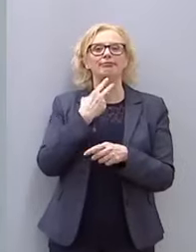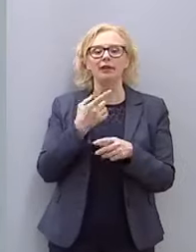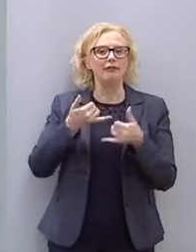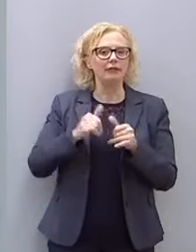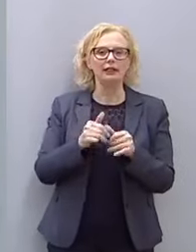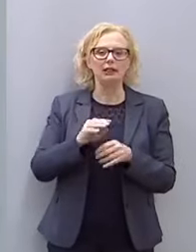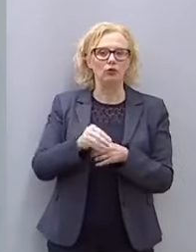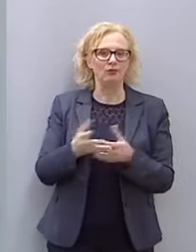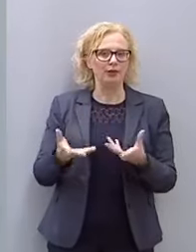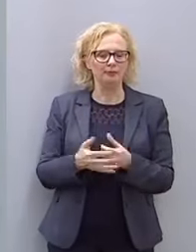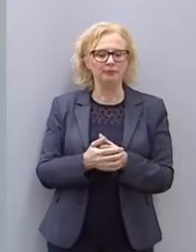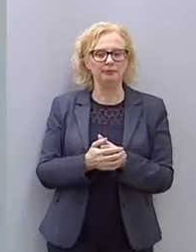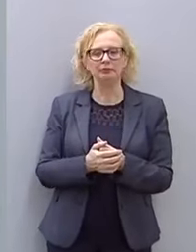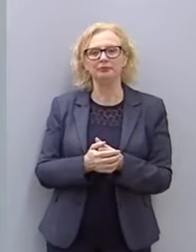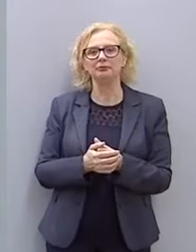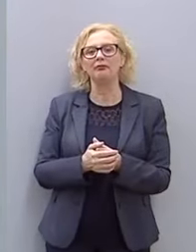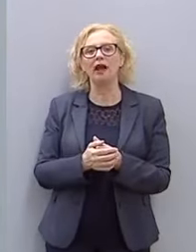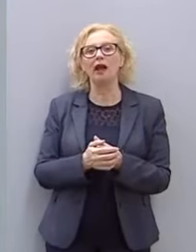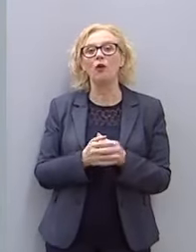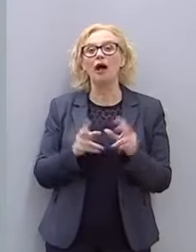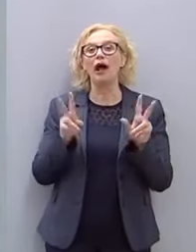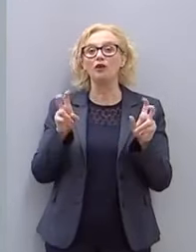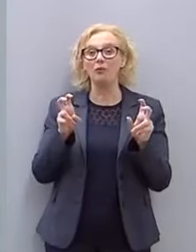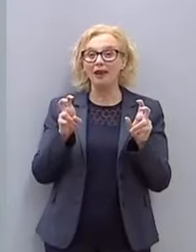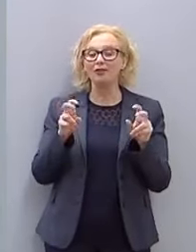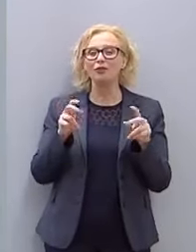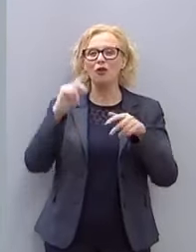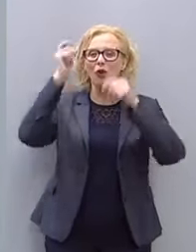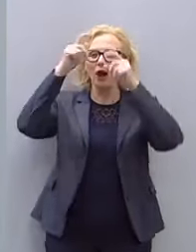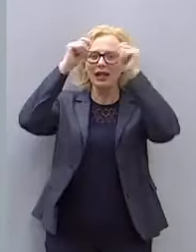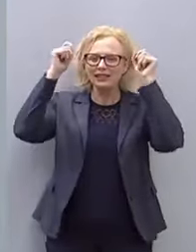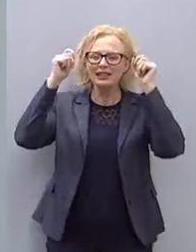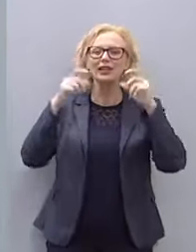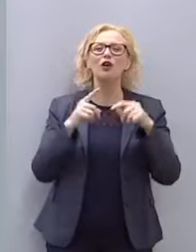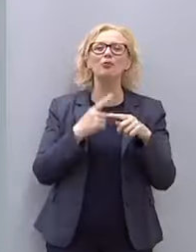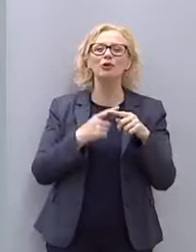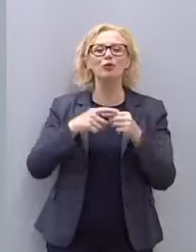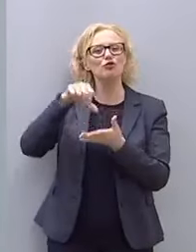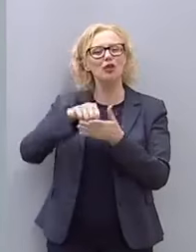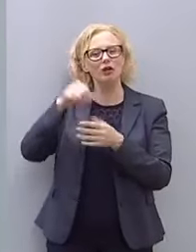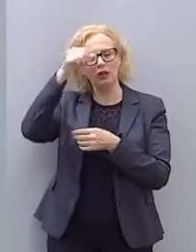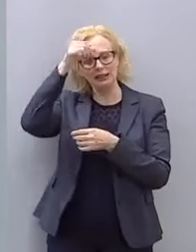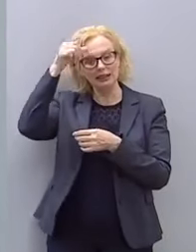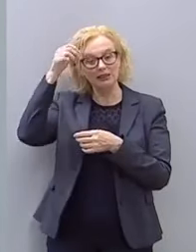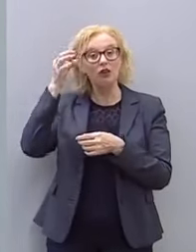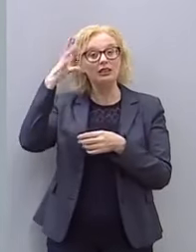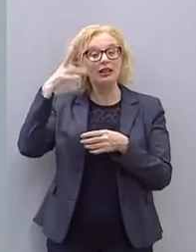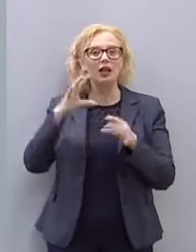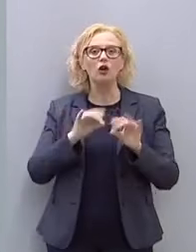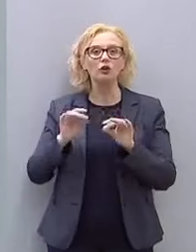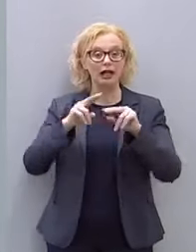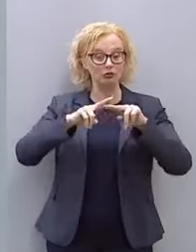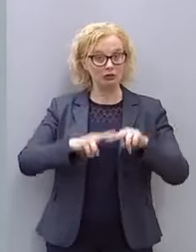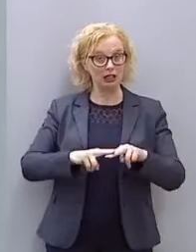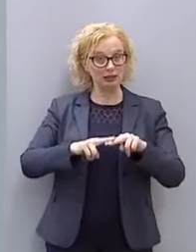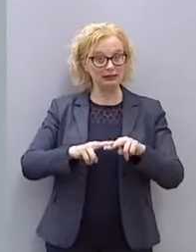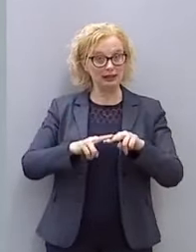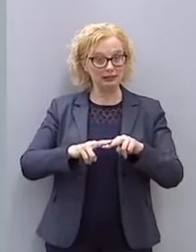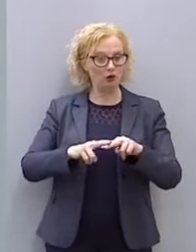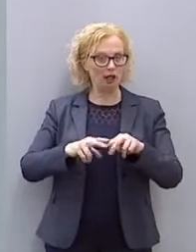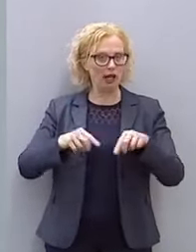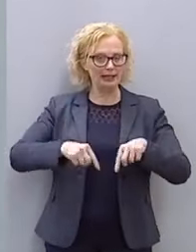quindi il tema degli asili e dei centri estivi a fronte di un di una stabilizzazione del contagio che c'è e